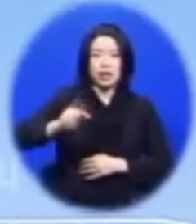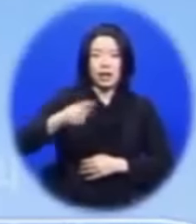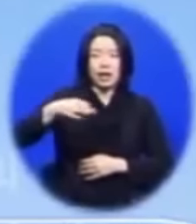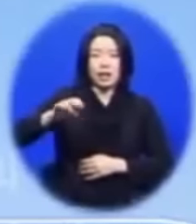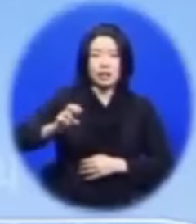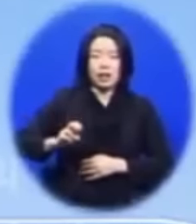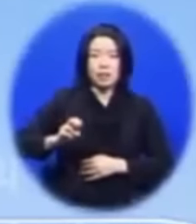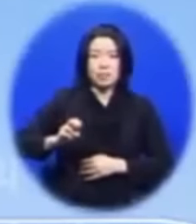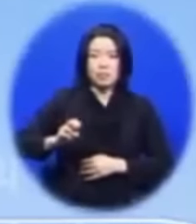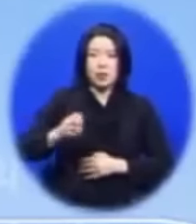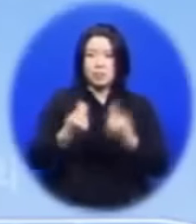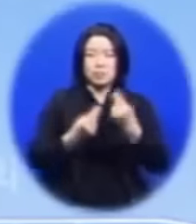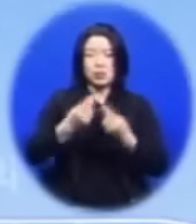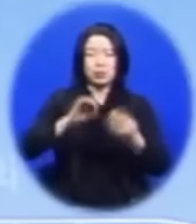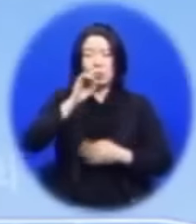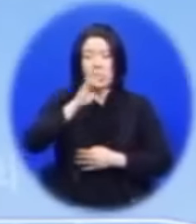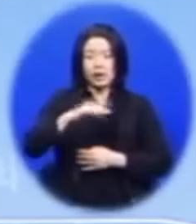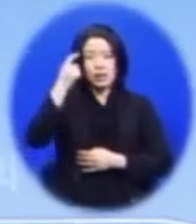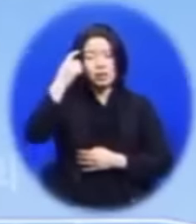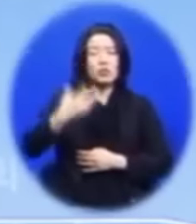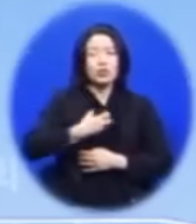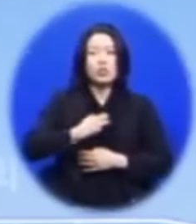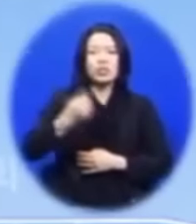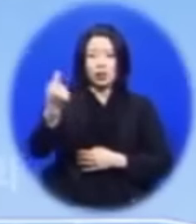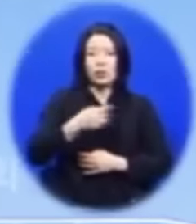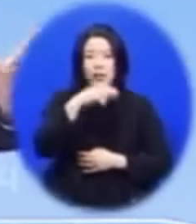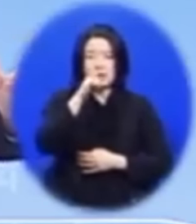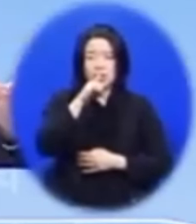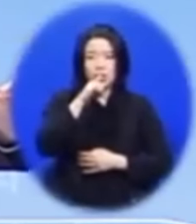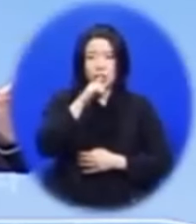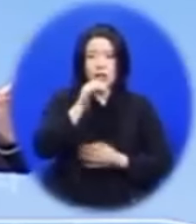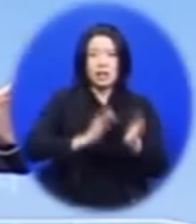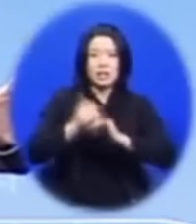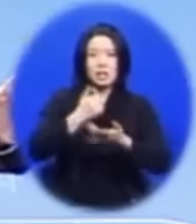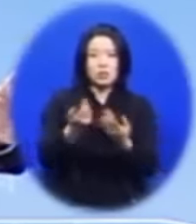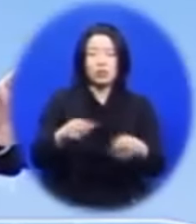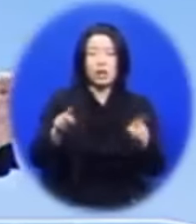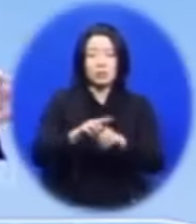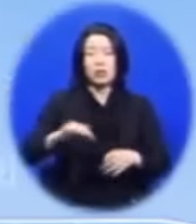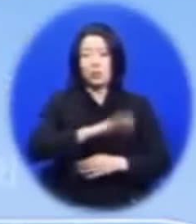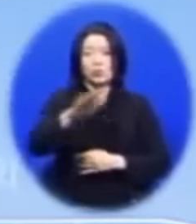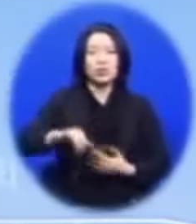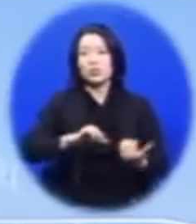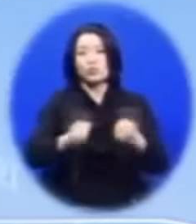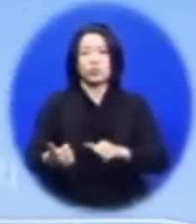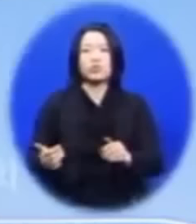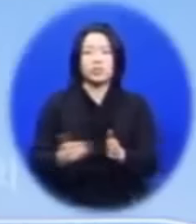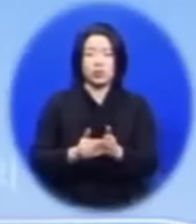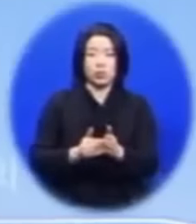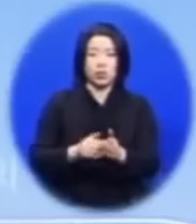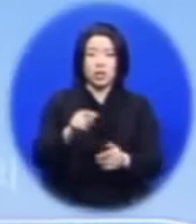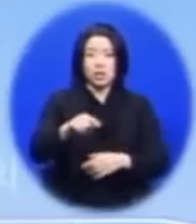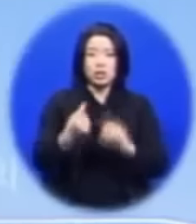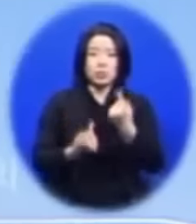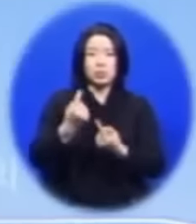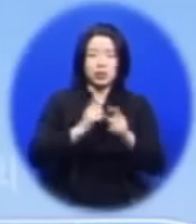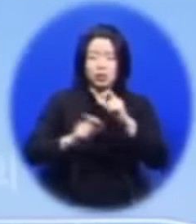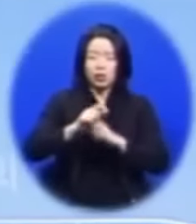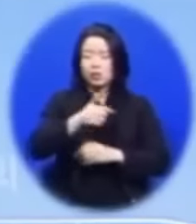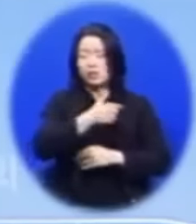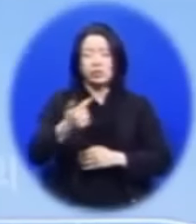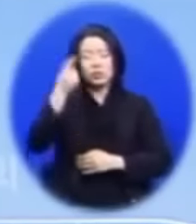충격이 와 있어요 예수님과 함께 우리는 이미 죽었어요 이보다 더 큰 충격이 어떻습니까